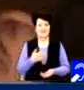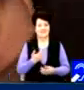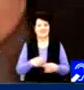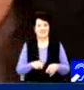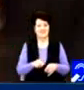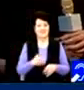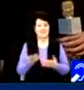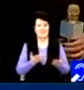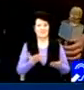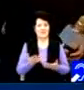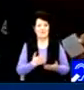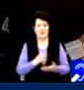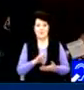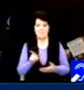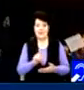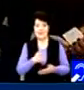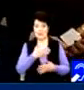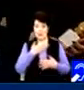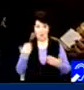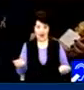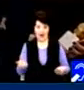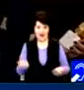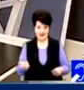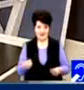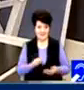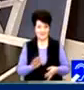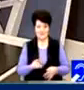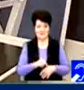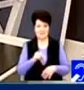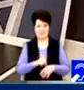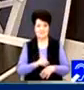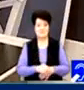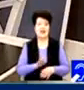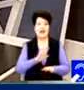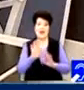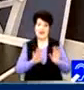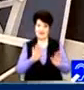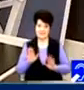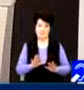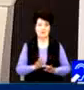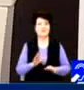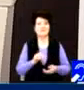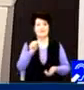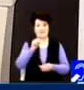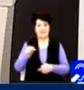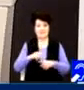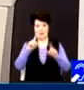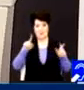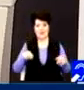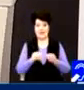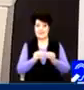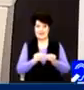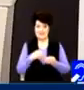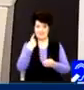i ceva Până nu ai Nu cred că poți s o simți inițial la expoziție trebuiau să fie afișate portrete la doar 10